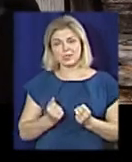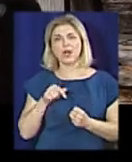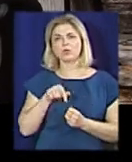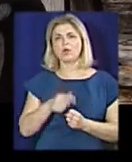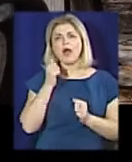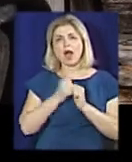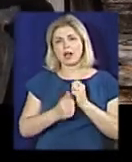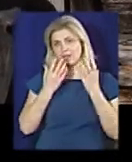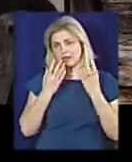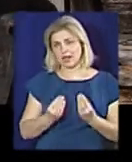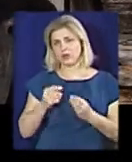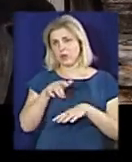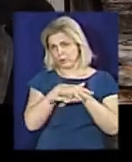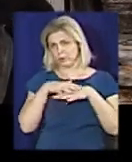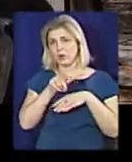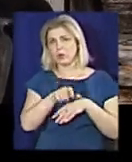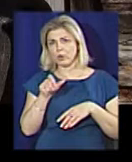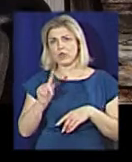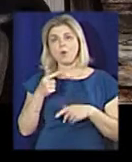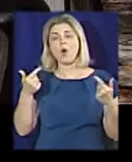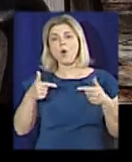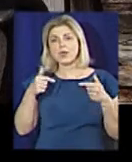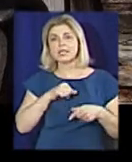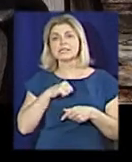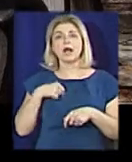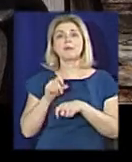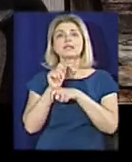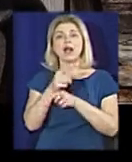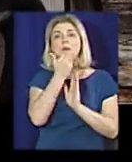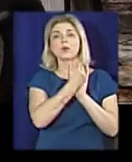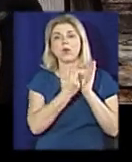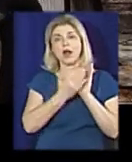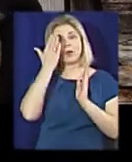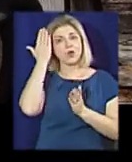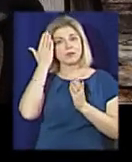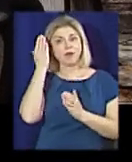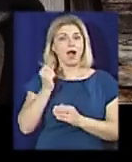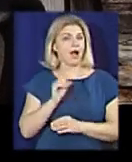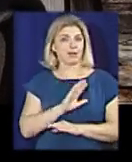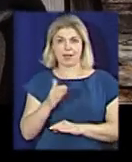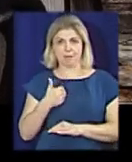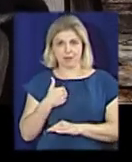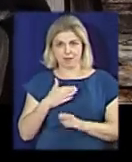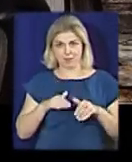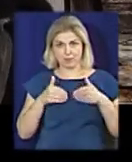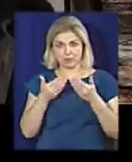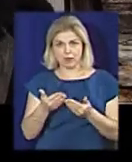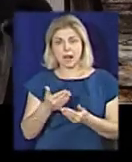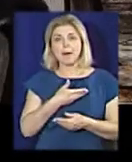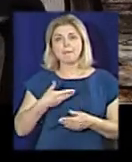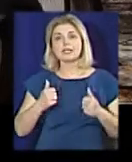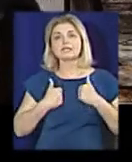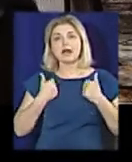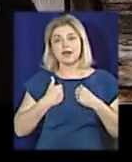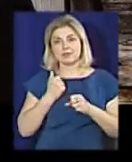велолюдно. Бо важливо, що гості самі замовляють програму заходів та розваг, а не ми їм пропонуємо. Водночас ми стараємося